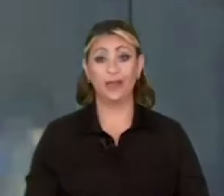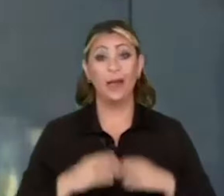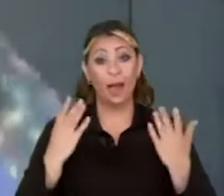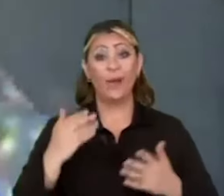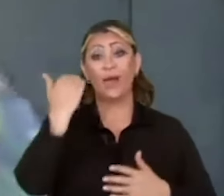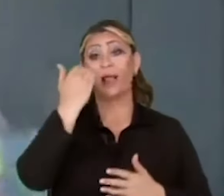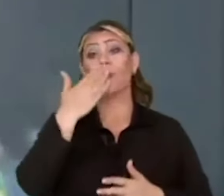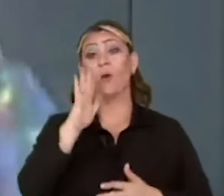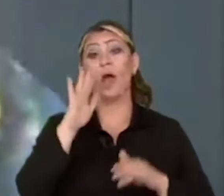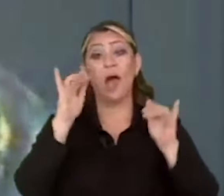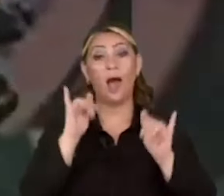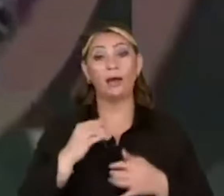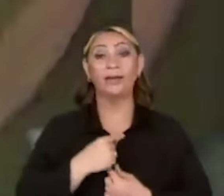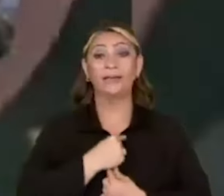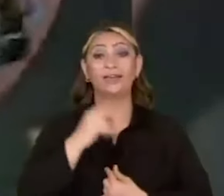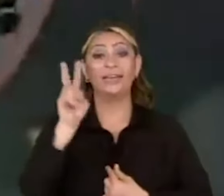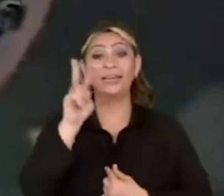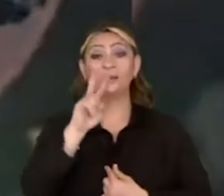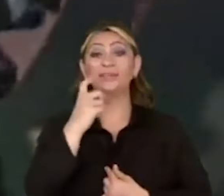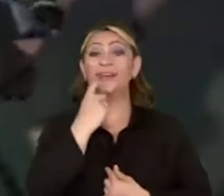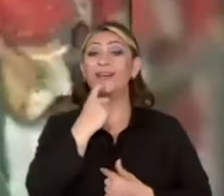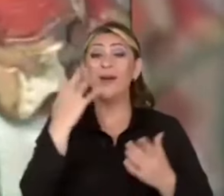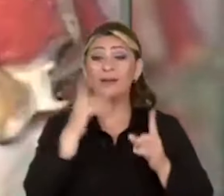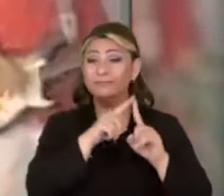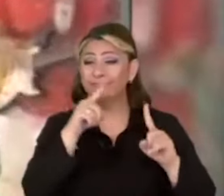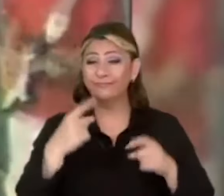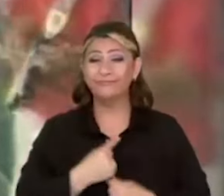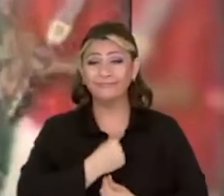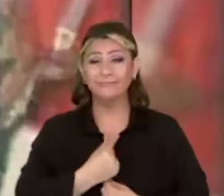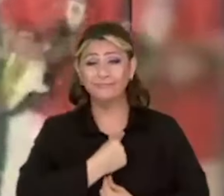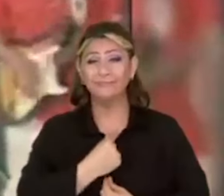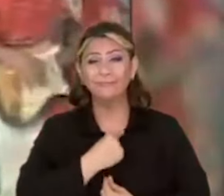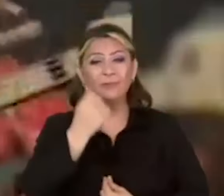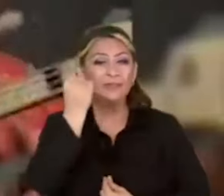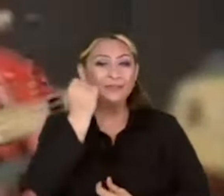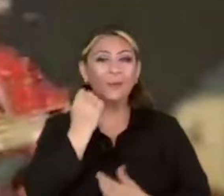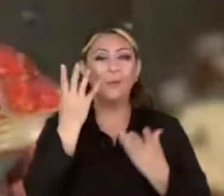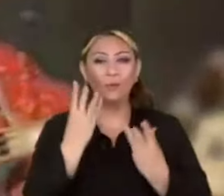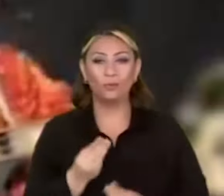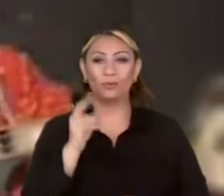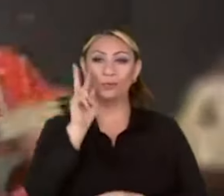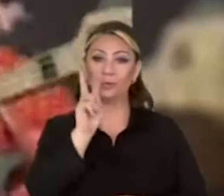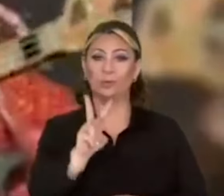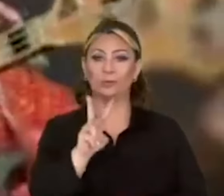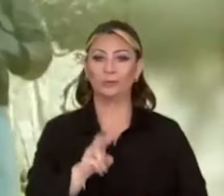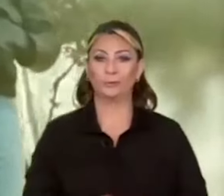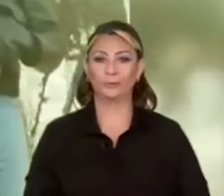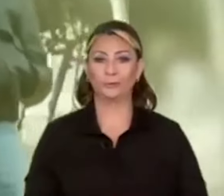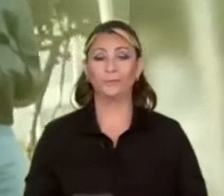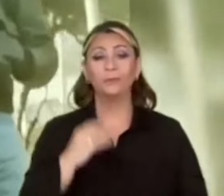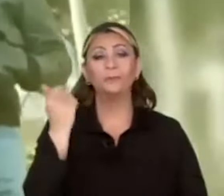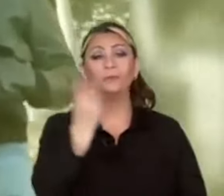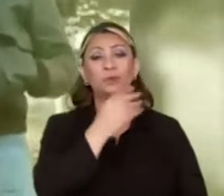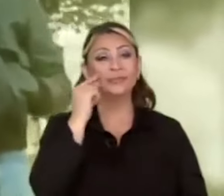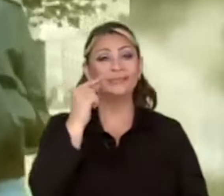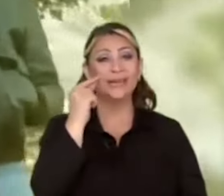Fakat yalan yok. Aynı kravatı 20 küsur yıl boyunca takabilmiş olma tutumluluğun da ayrıca bir etkileyiciydi. Birçok